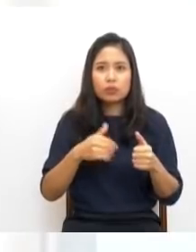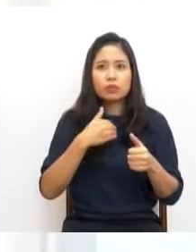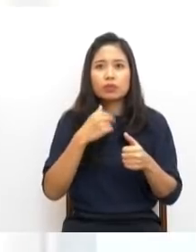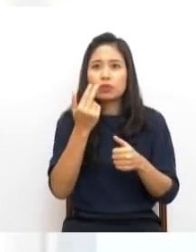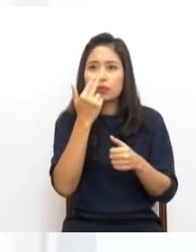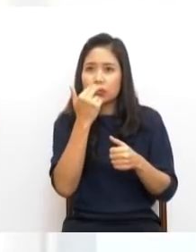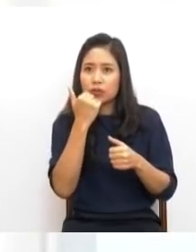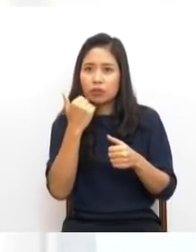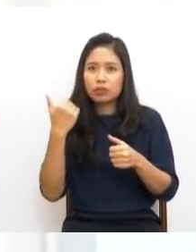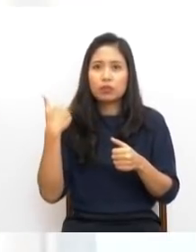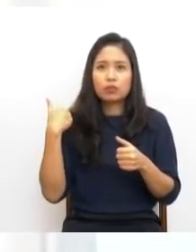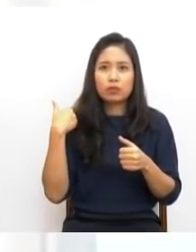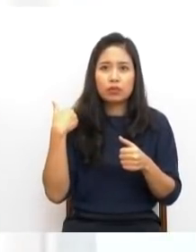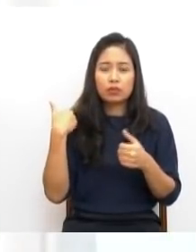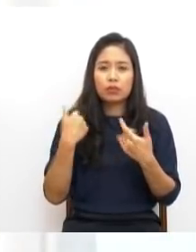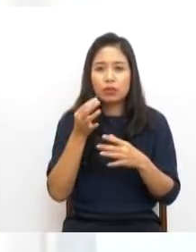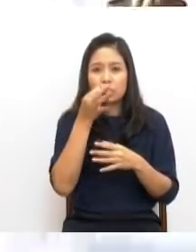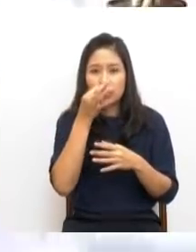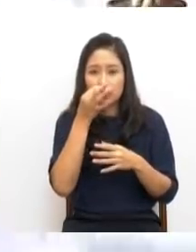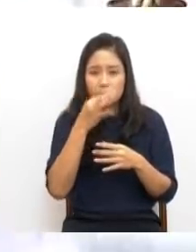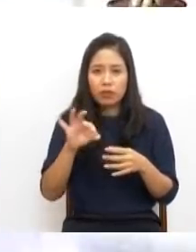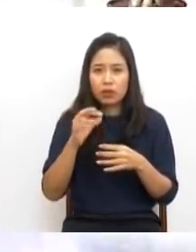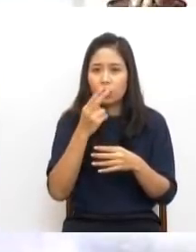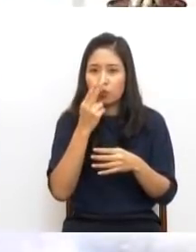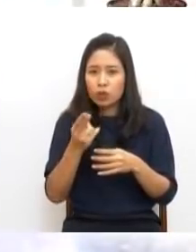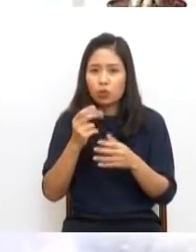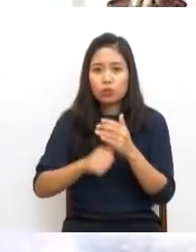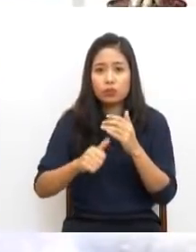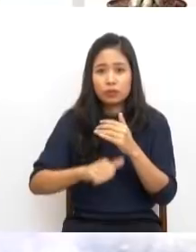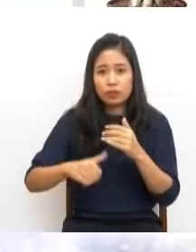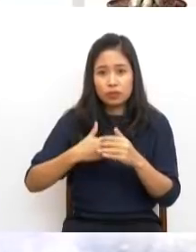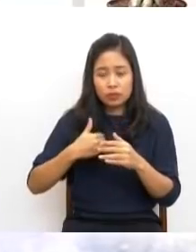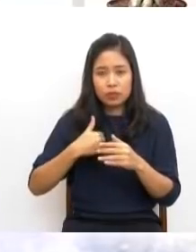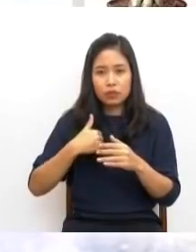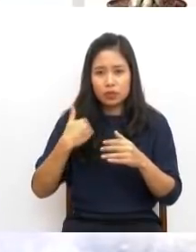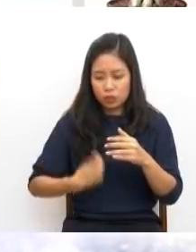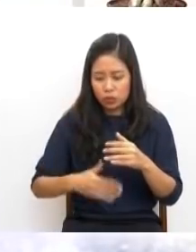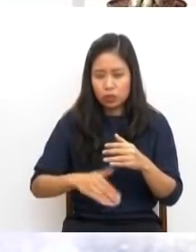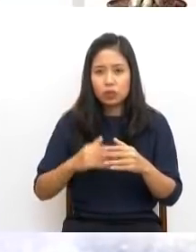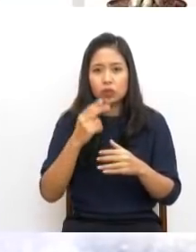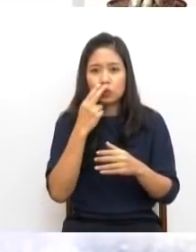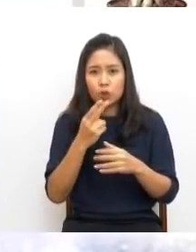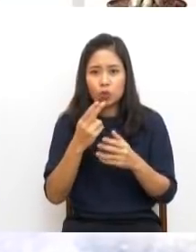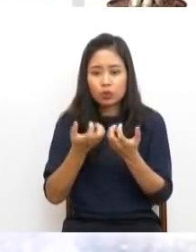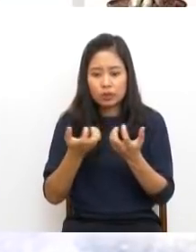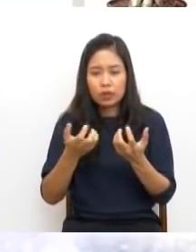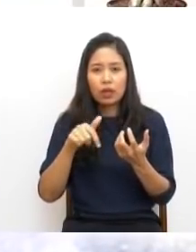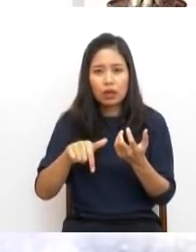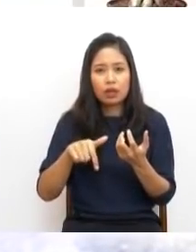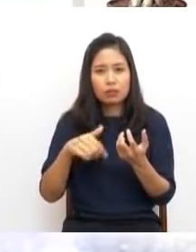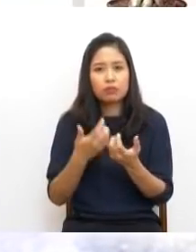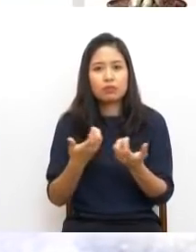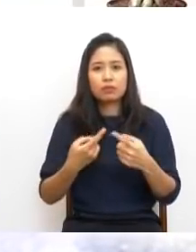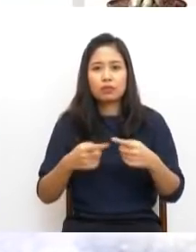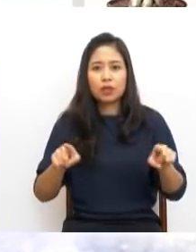นะคะแล้วก็ไปดูเชื้อค่ะเพราะฉะนั้นเลยถ้าเกิดแยกด้วยอาการเนี่ยลำบากค่ะเราต้องมาแยกด้วยการตรวจทางห้องปฏิบัติการเป็นหลัก